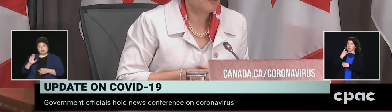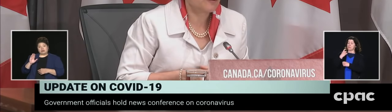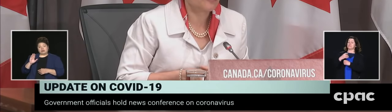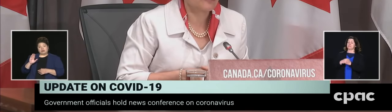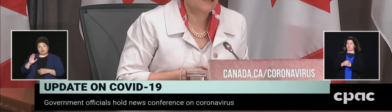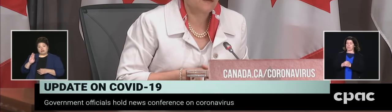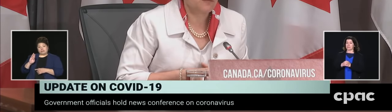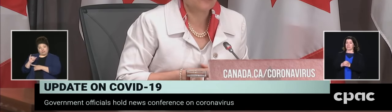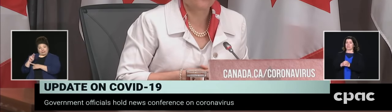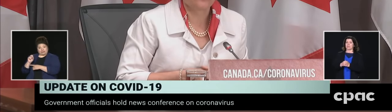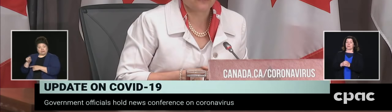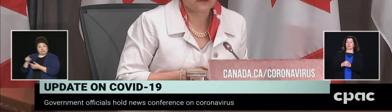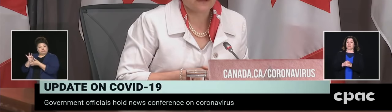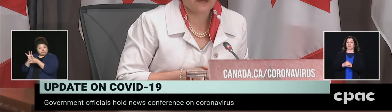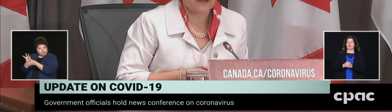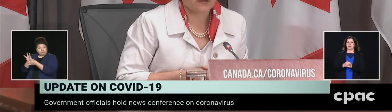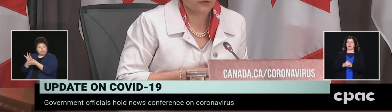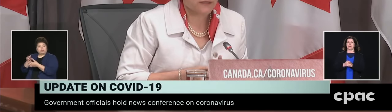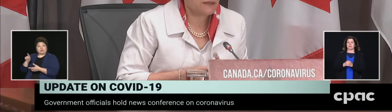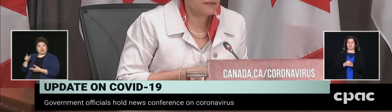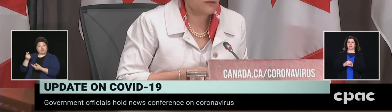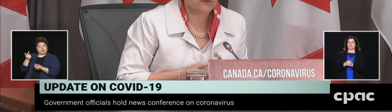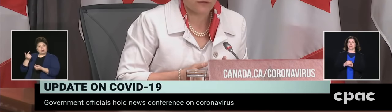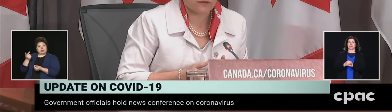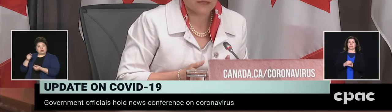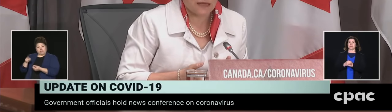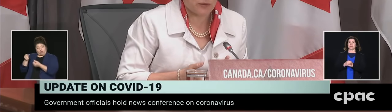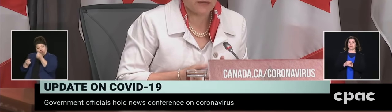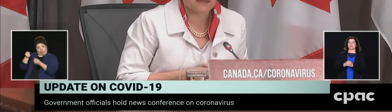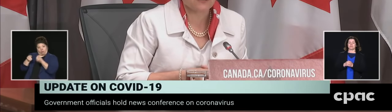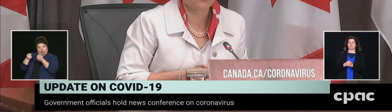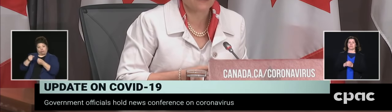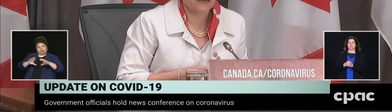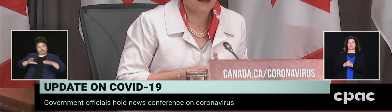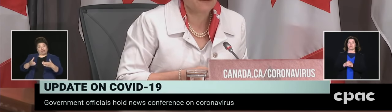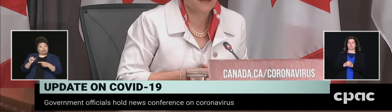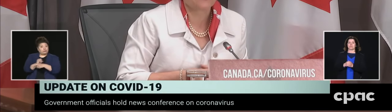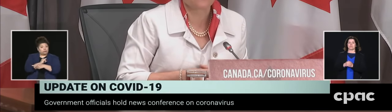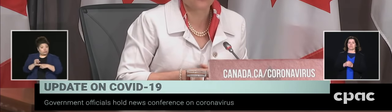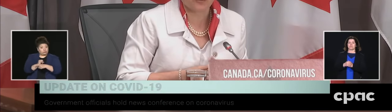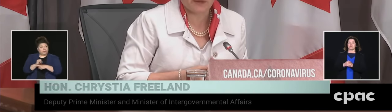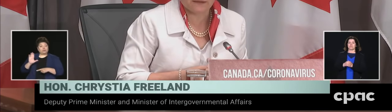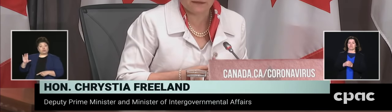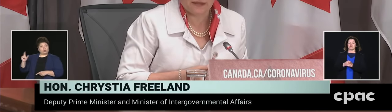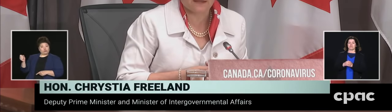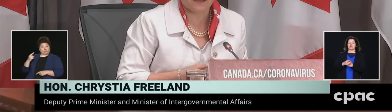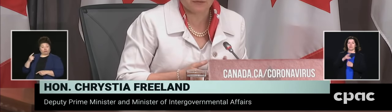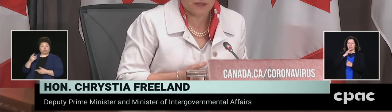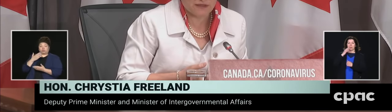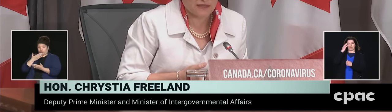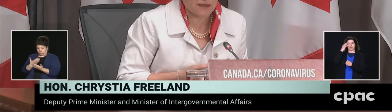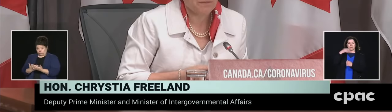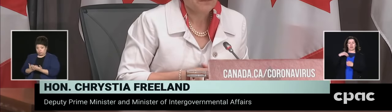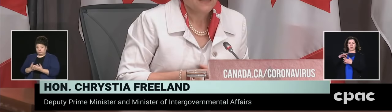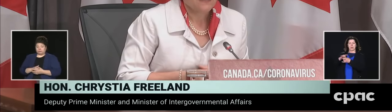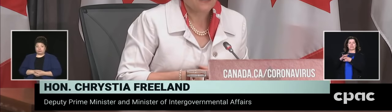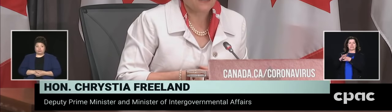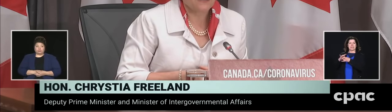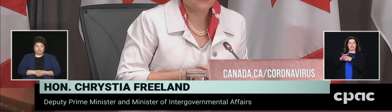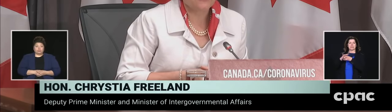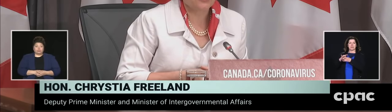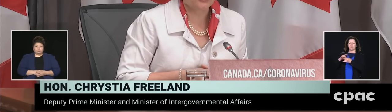vraiment un élément de notre coordination, de notre collaboration avec nos partenaires américains.